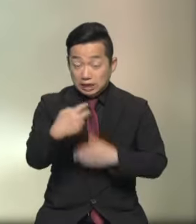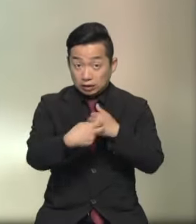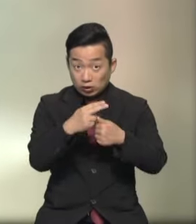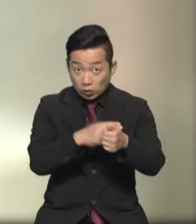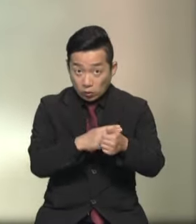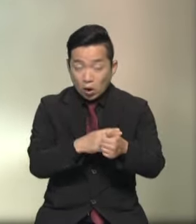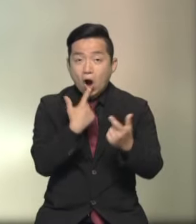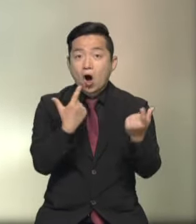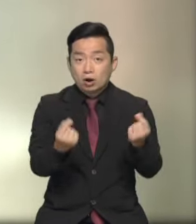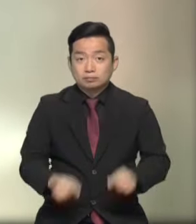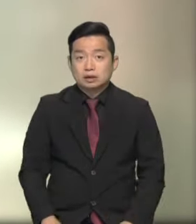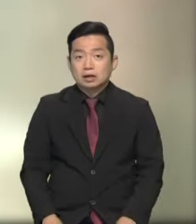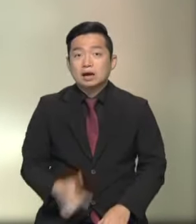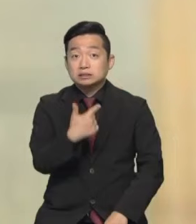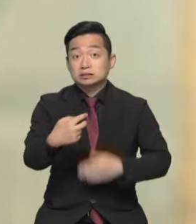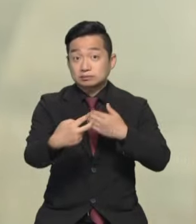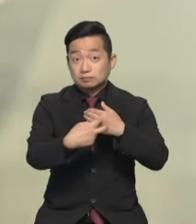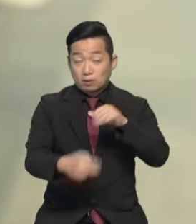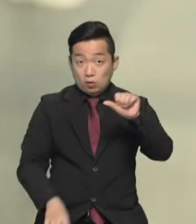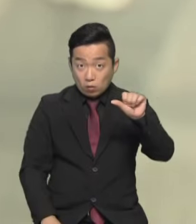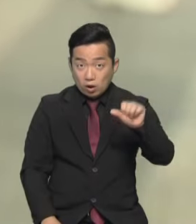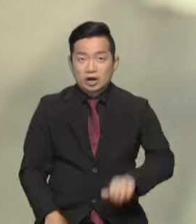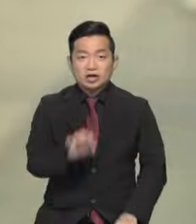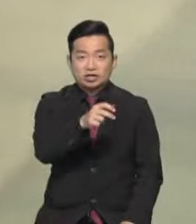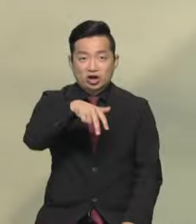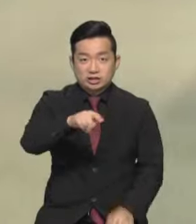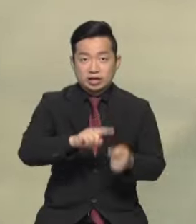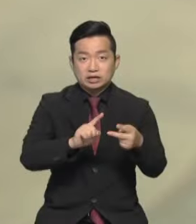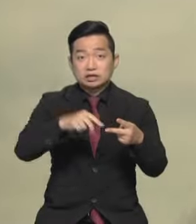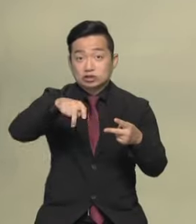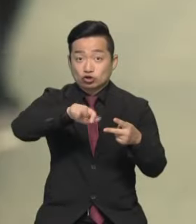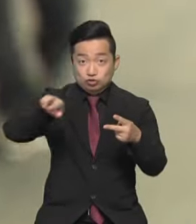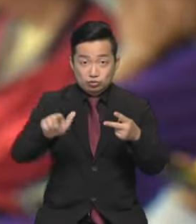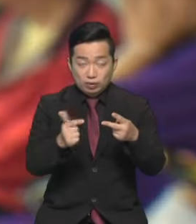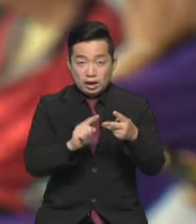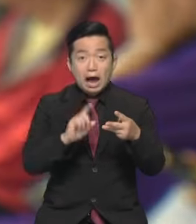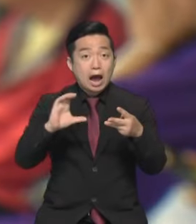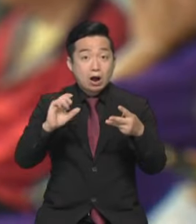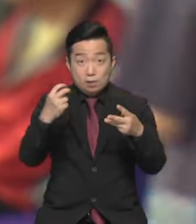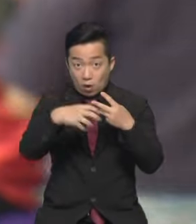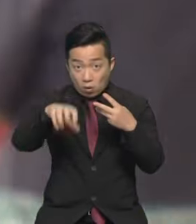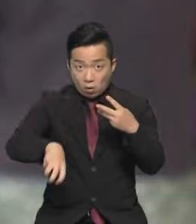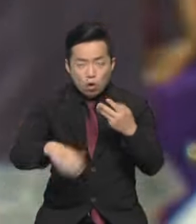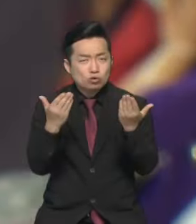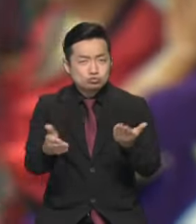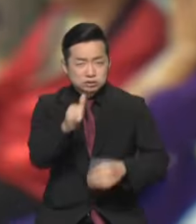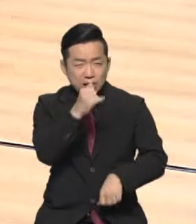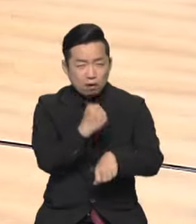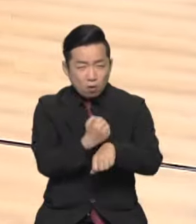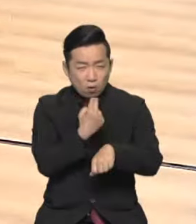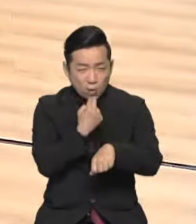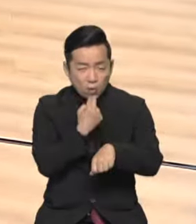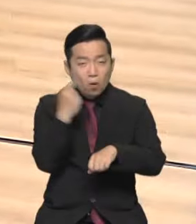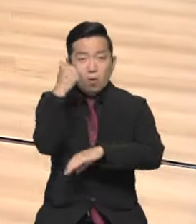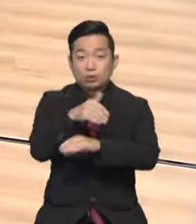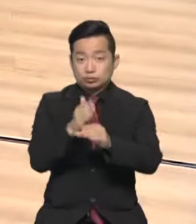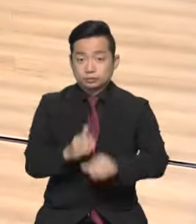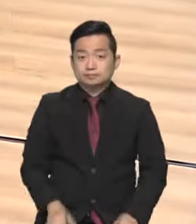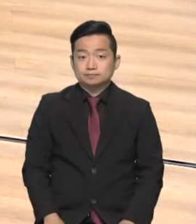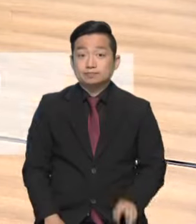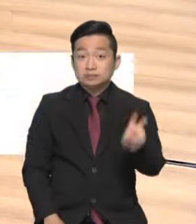빅5 병원을 수련병원으로 둔 연세대, 성균관대, 가톨릭대 등도 휴진 여부 검토에 나섰습니다. 전국